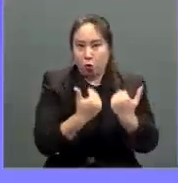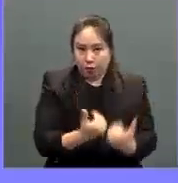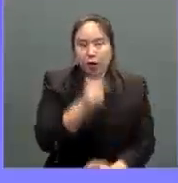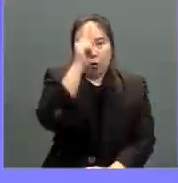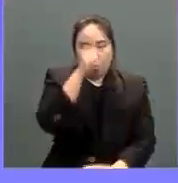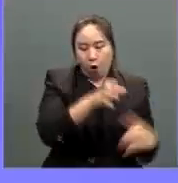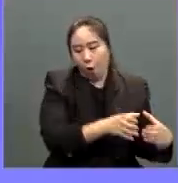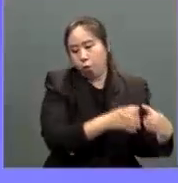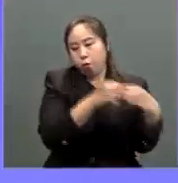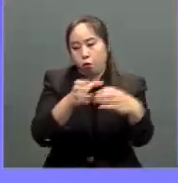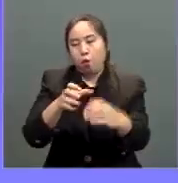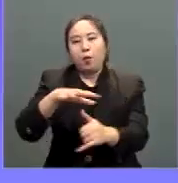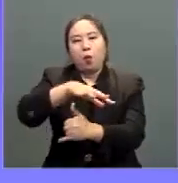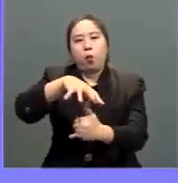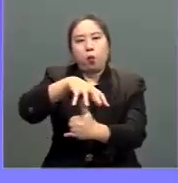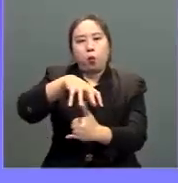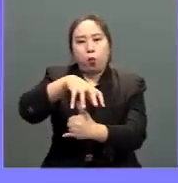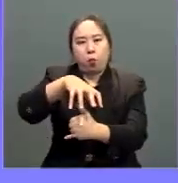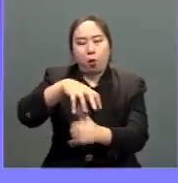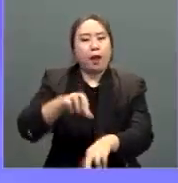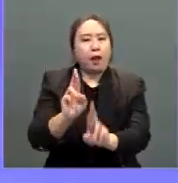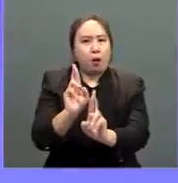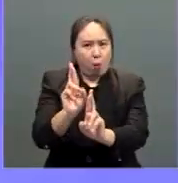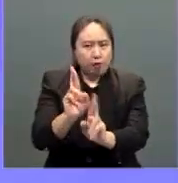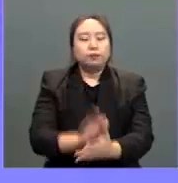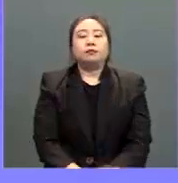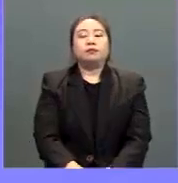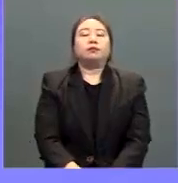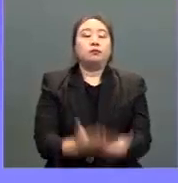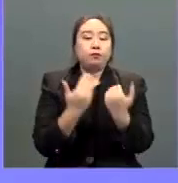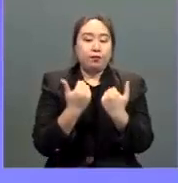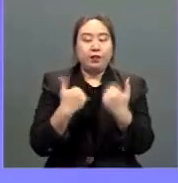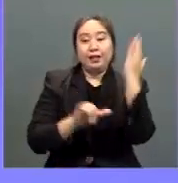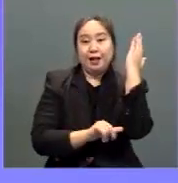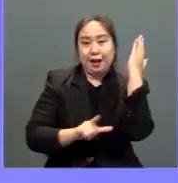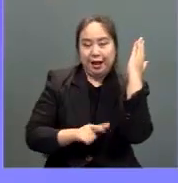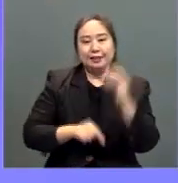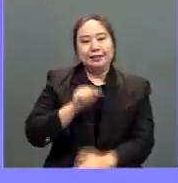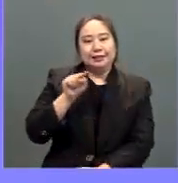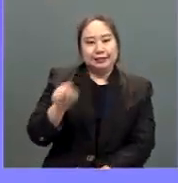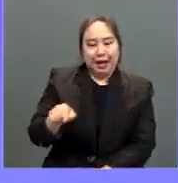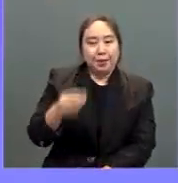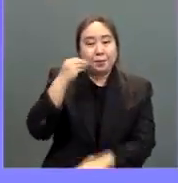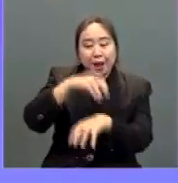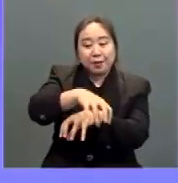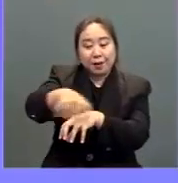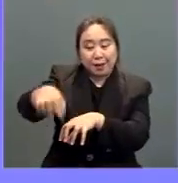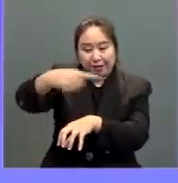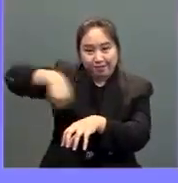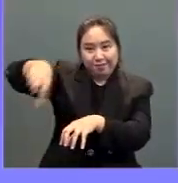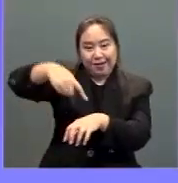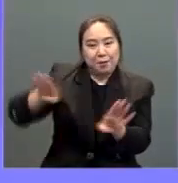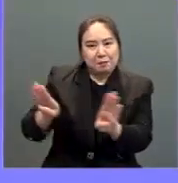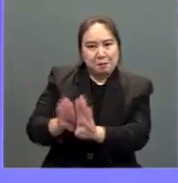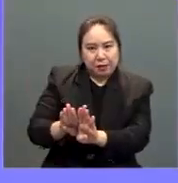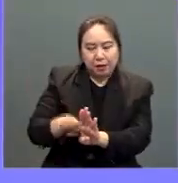กกักตัวเพื่อเฝ้าระวังไวรัสโควิด -19 ส่วนที่ยะลาก็มีการสั่งปิดเพิ่มอีก1หมู่บ้านค่ะเพื่อปูพรมค้นหาก